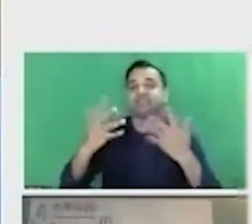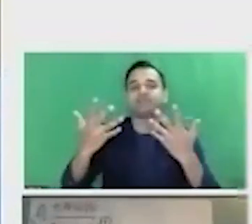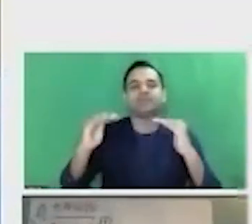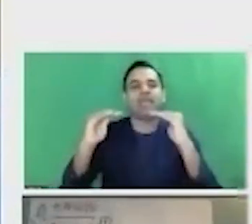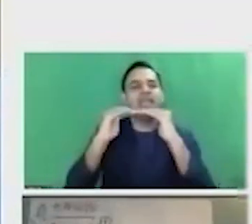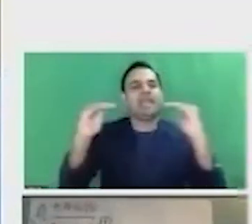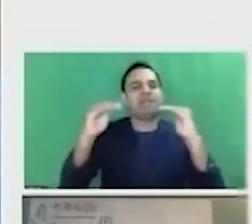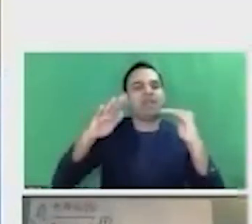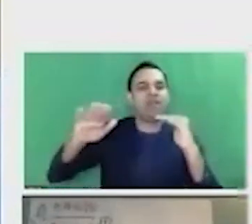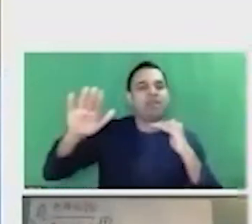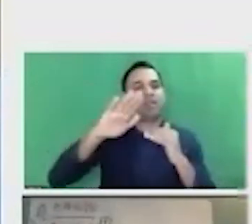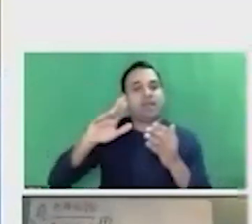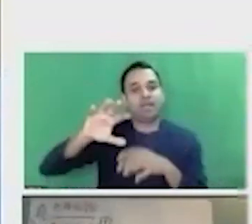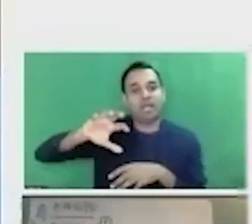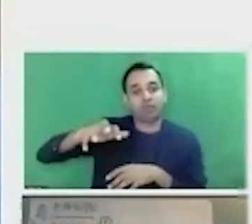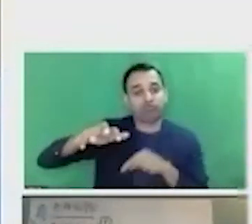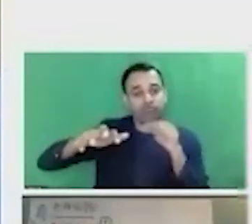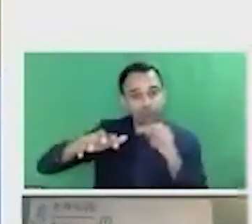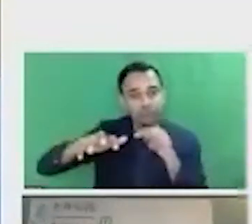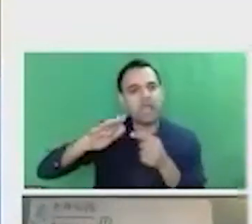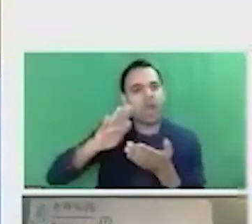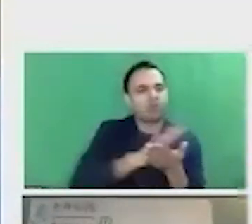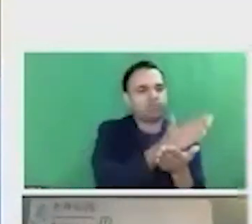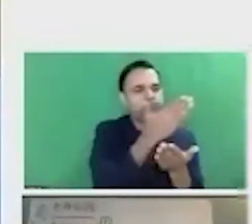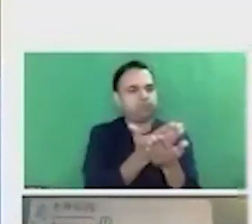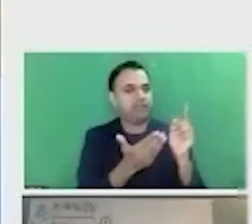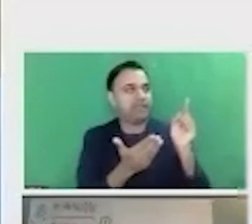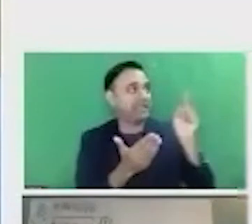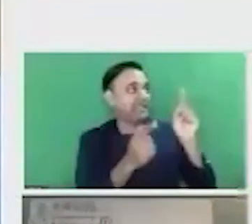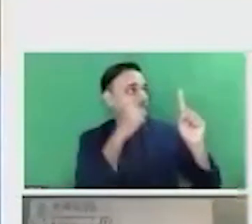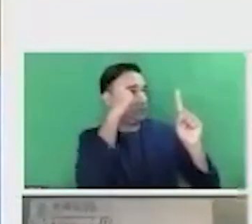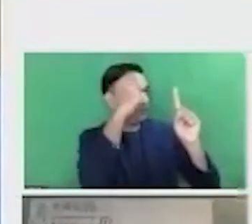بالنسبة للخطط الوطنية والمحلية،